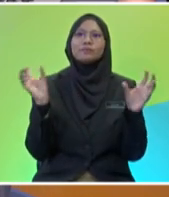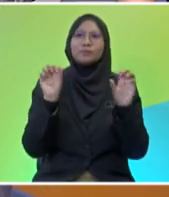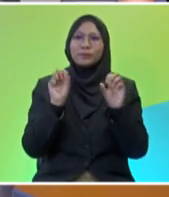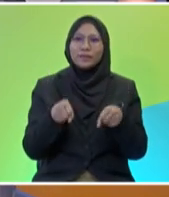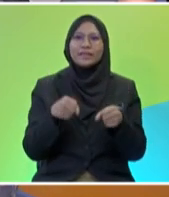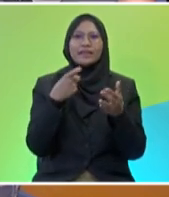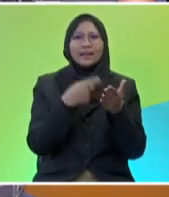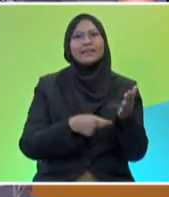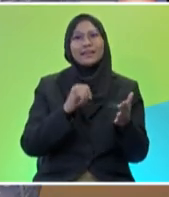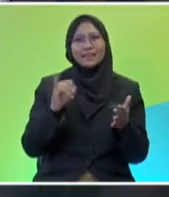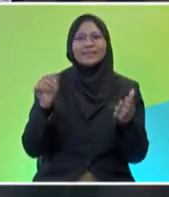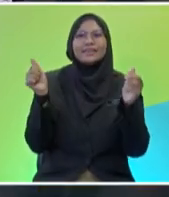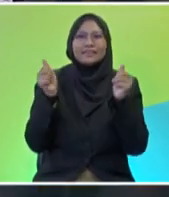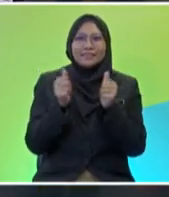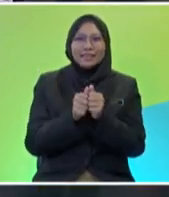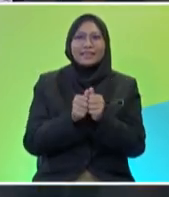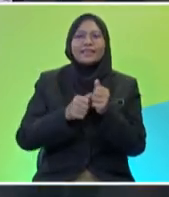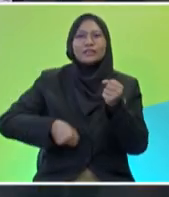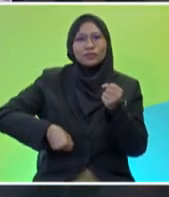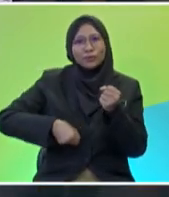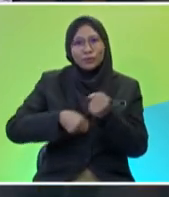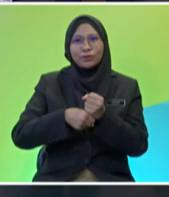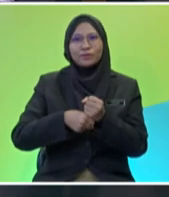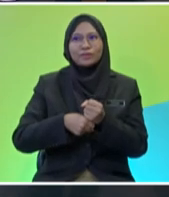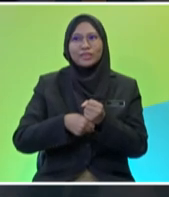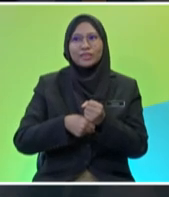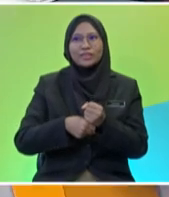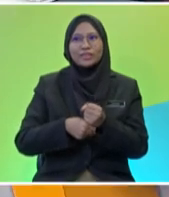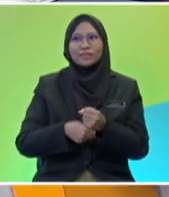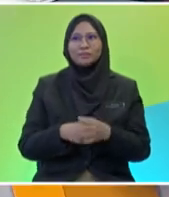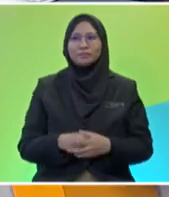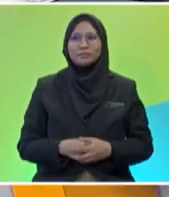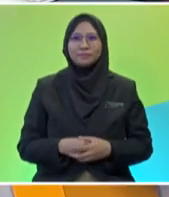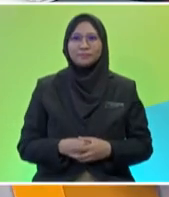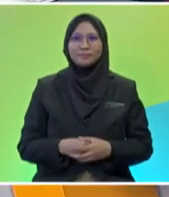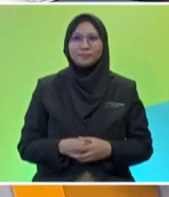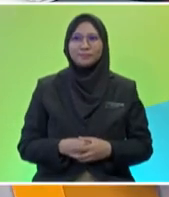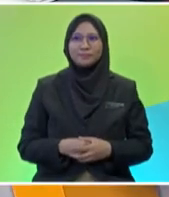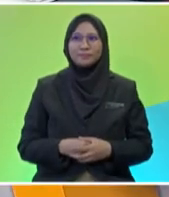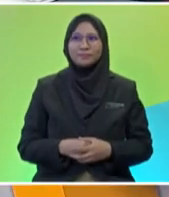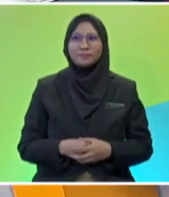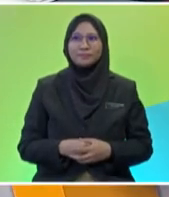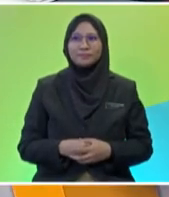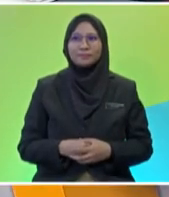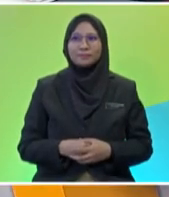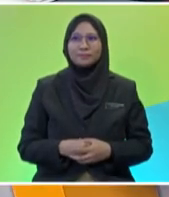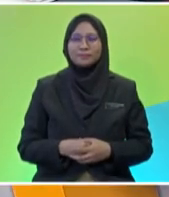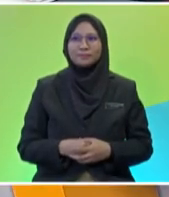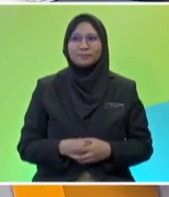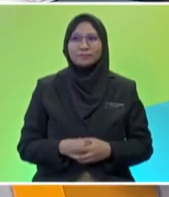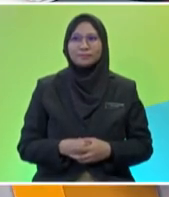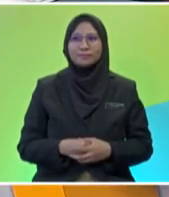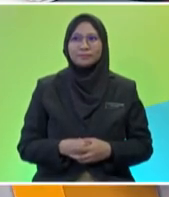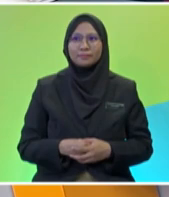menghargai mereka betul dengan memberi dukungannya itulah penerangan Cikgu energilawati tentang kepentingan dan juga